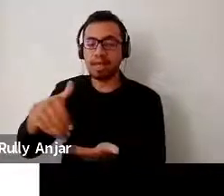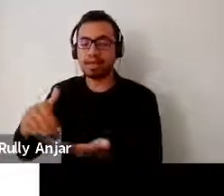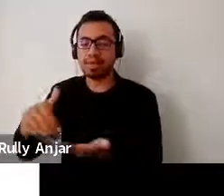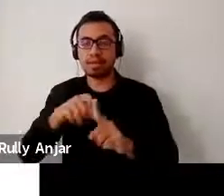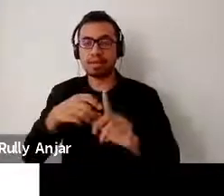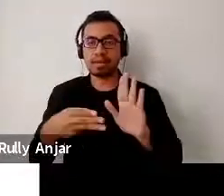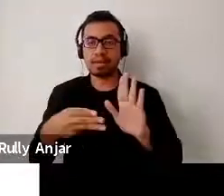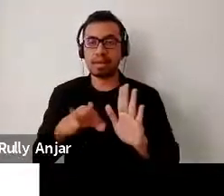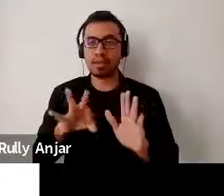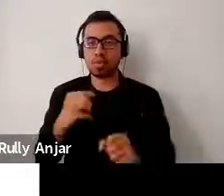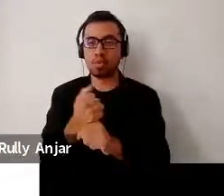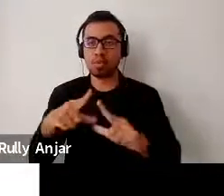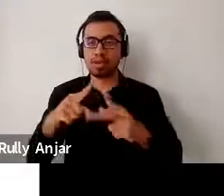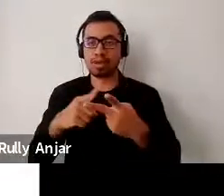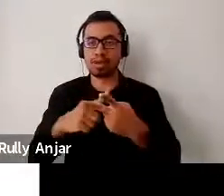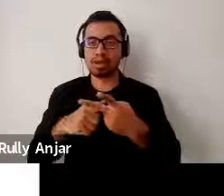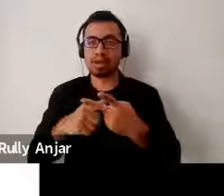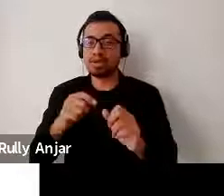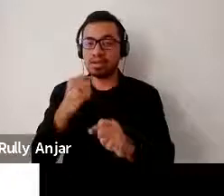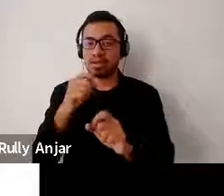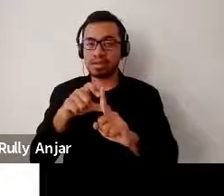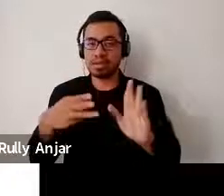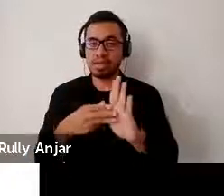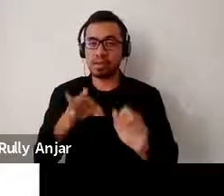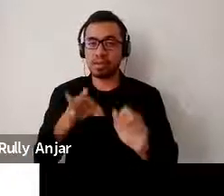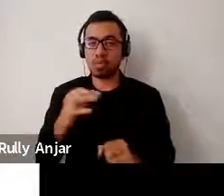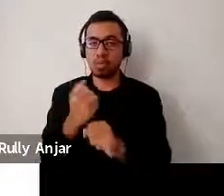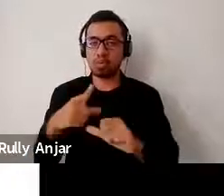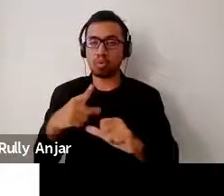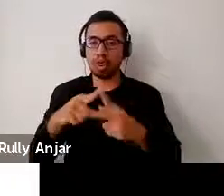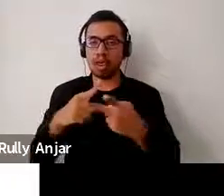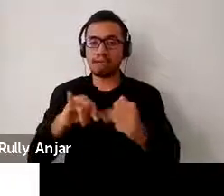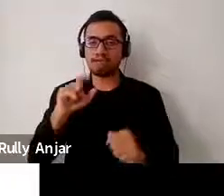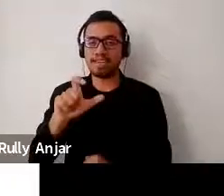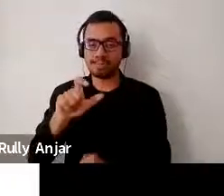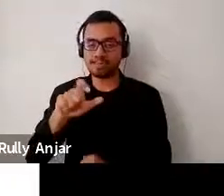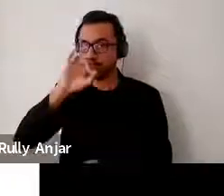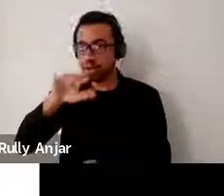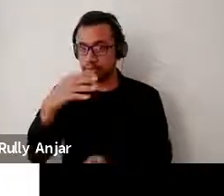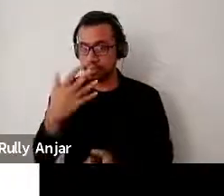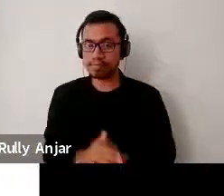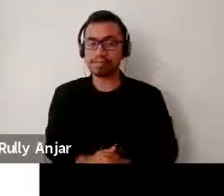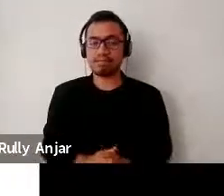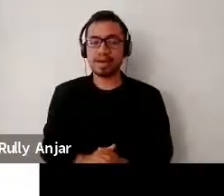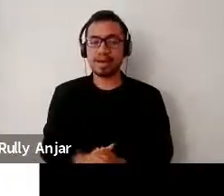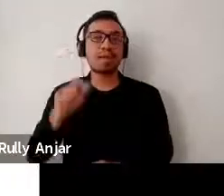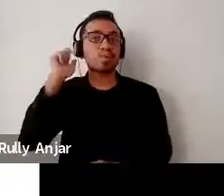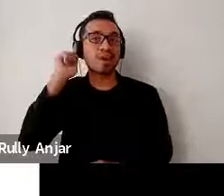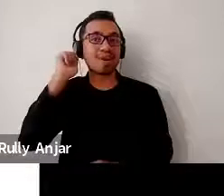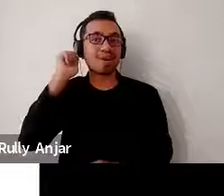satu periode yang mengatakan bahwa banyak perempuan yang mengatakan bahwa it's okay kalau laki-laki